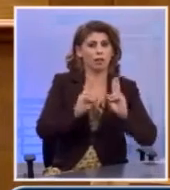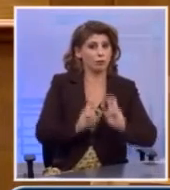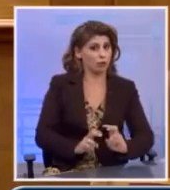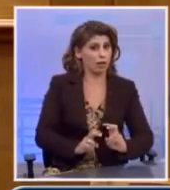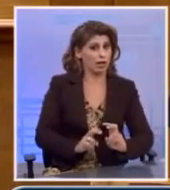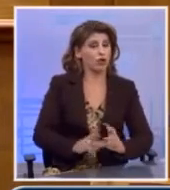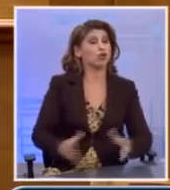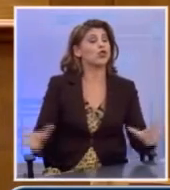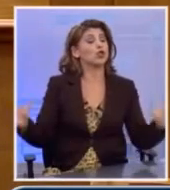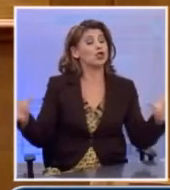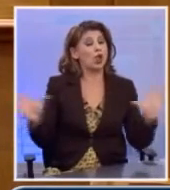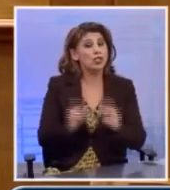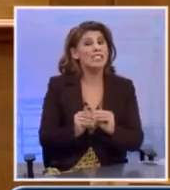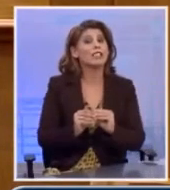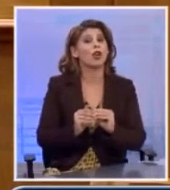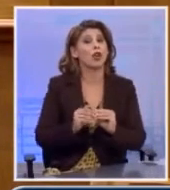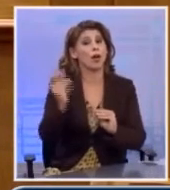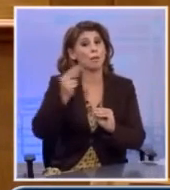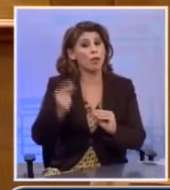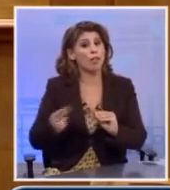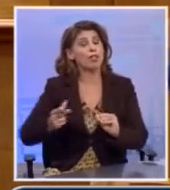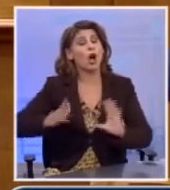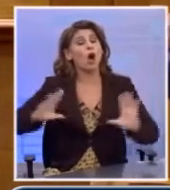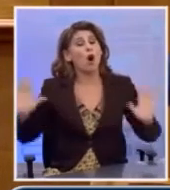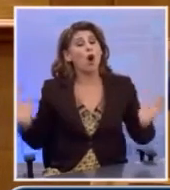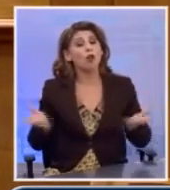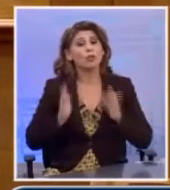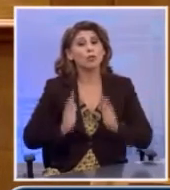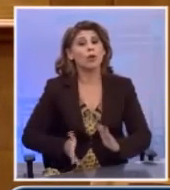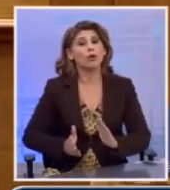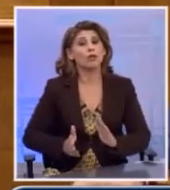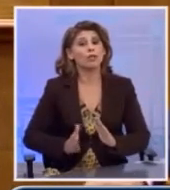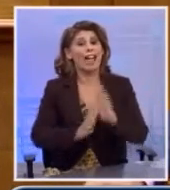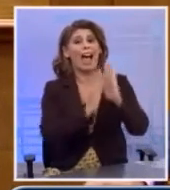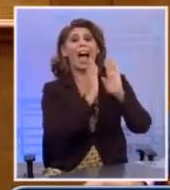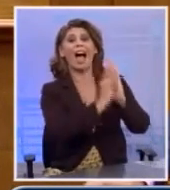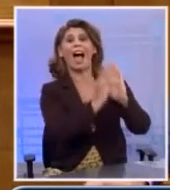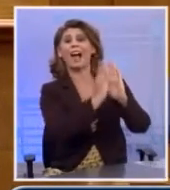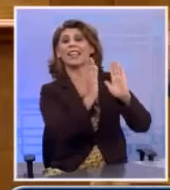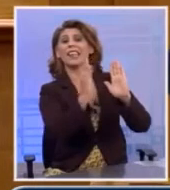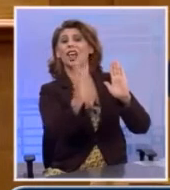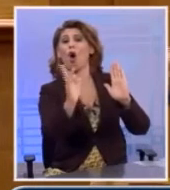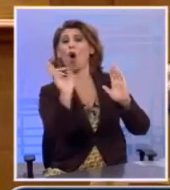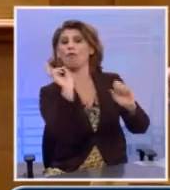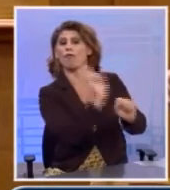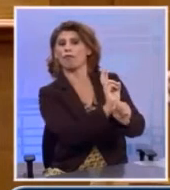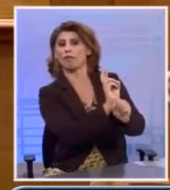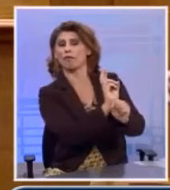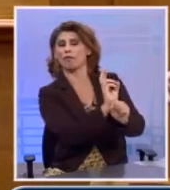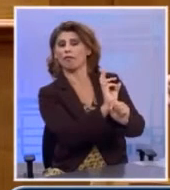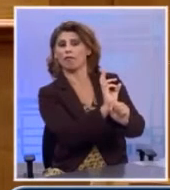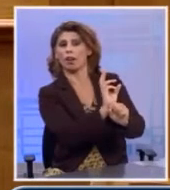Το σύνολο των υποθέσεων που κάνατε ό,τι περνούσε από το χέρι σας να οδηγηθούν στα αρχεία. Γιατί για σας,